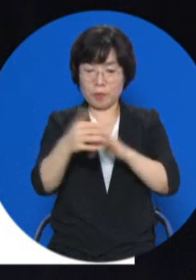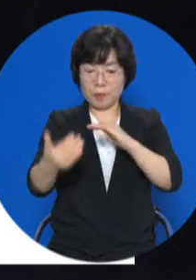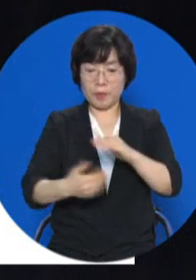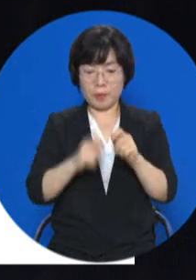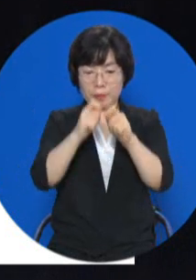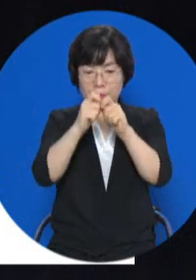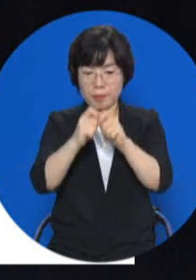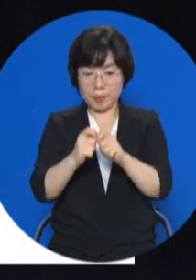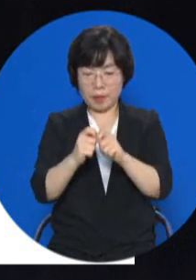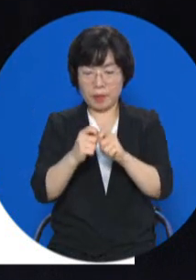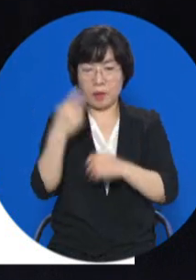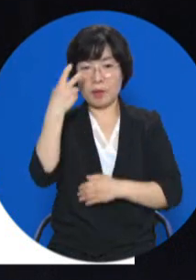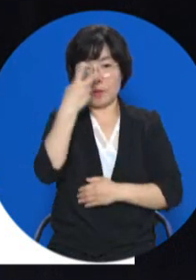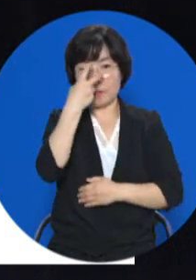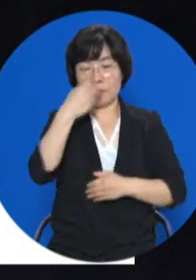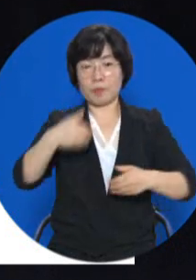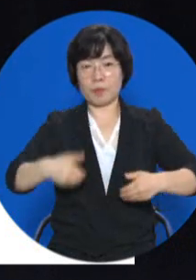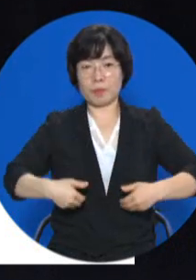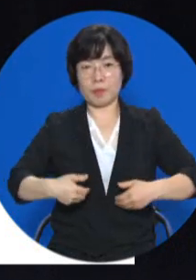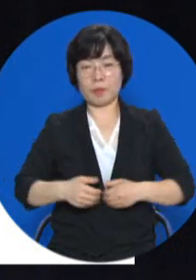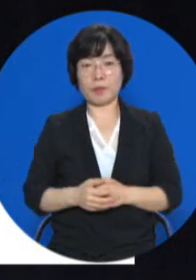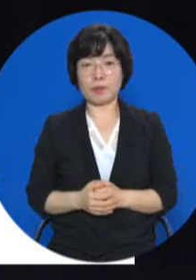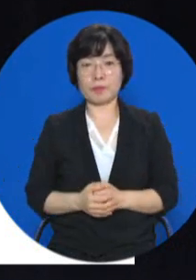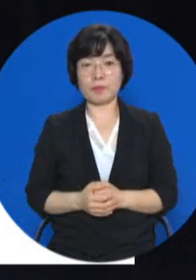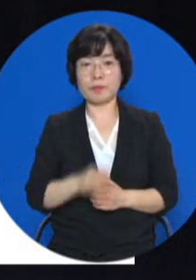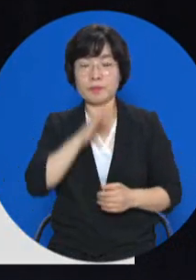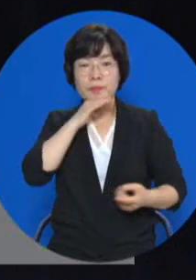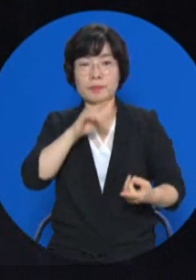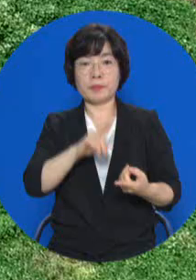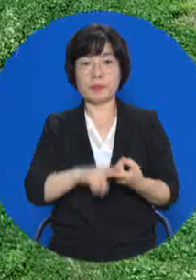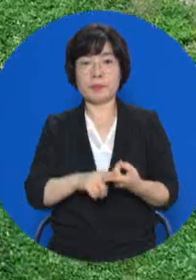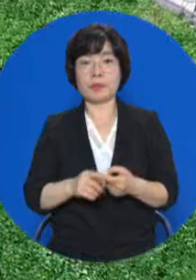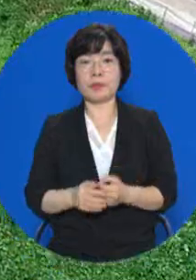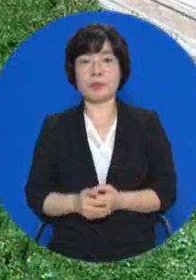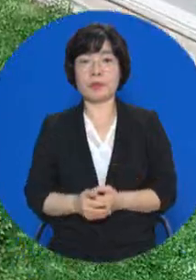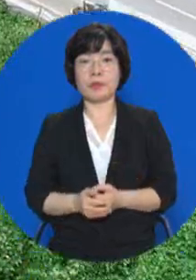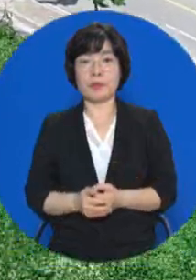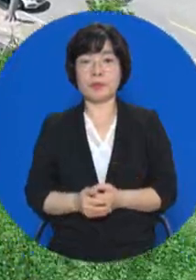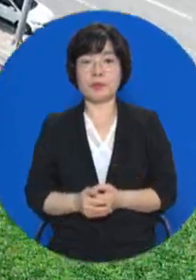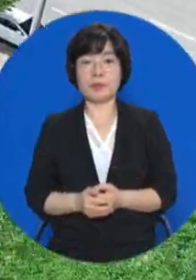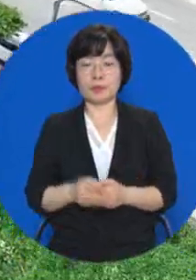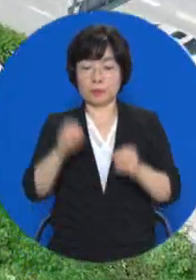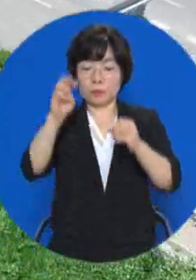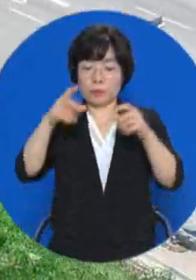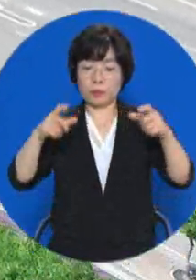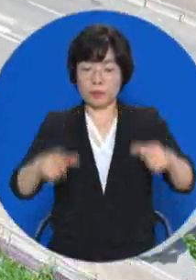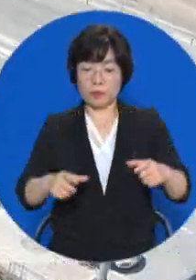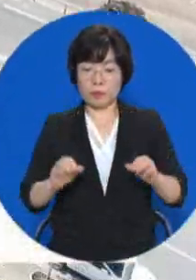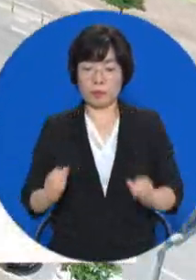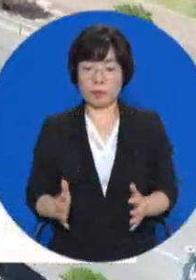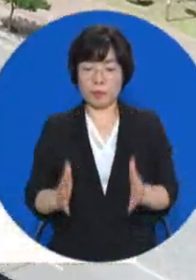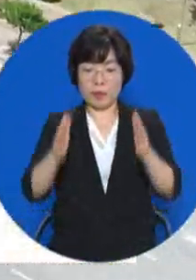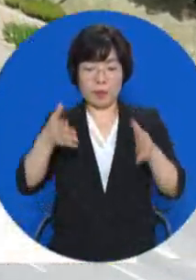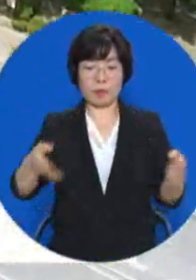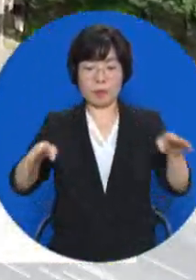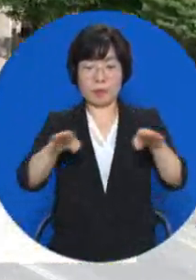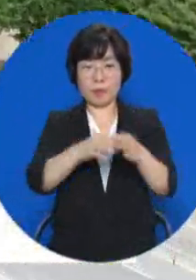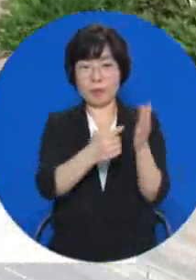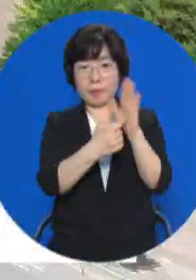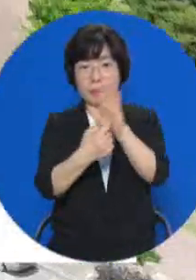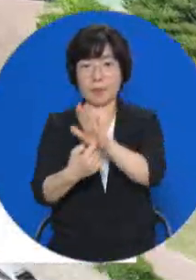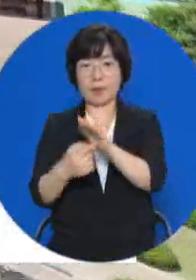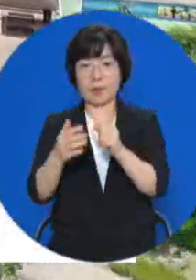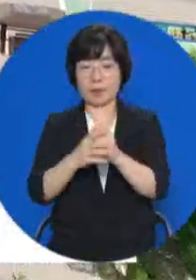것을 면면히 검토해야 되는 것은 당연한 얘기죠. 예. 웅천지구 초고층 숙박시설 건설과